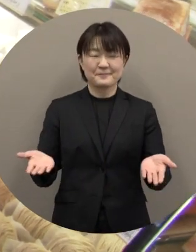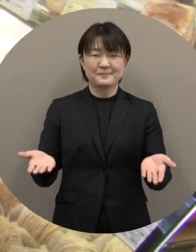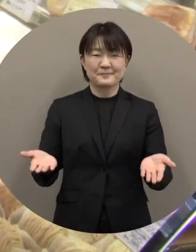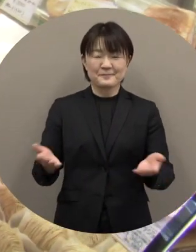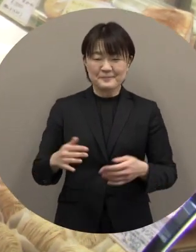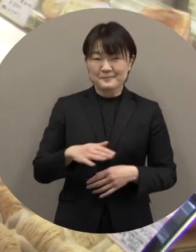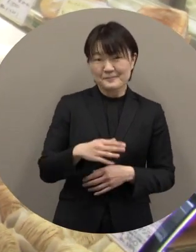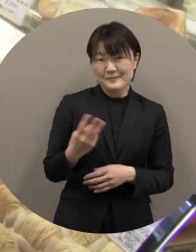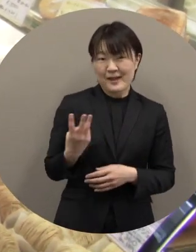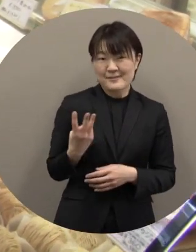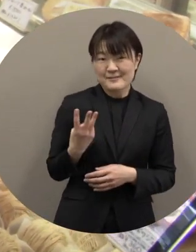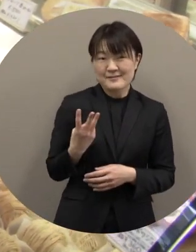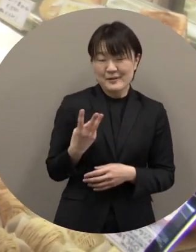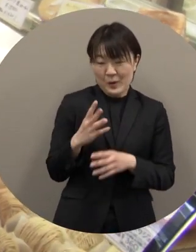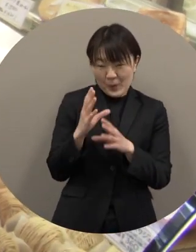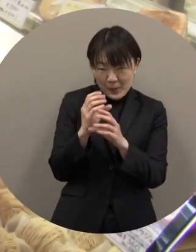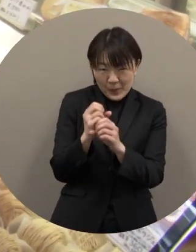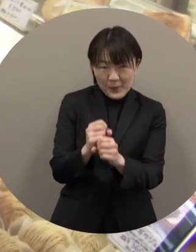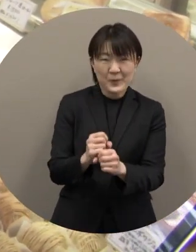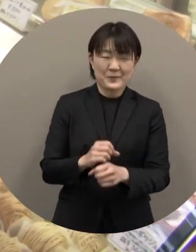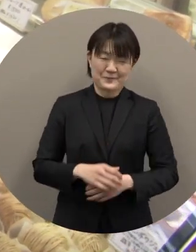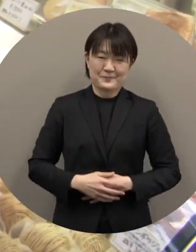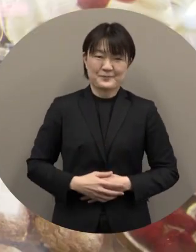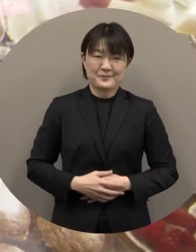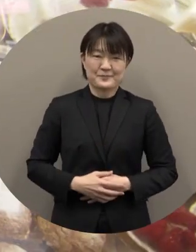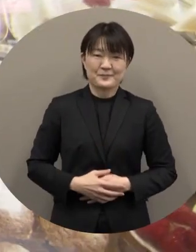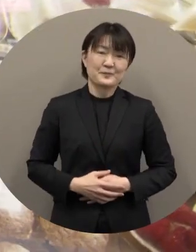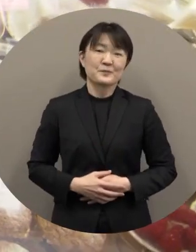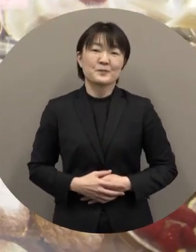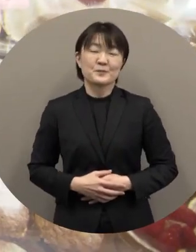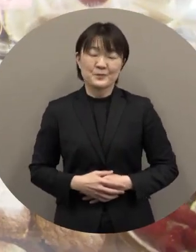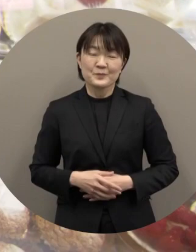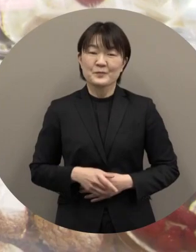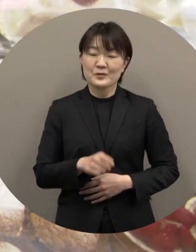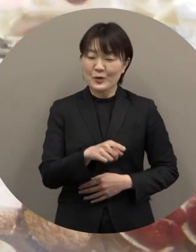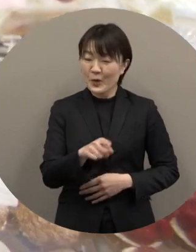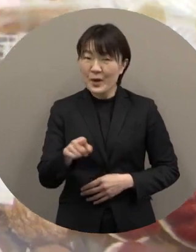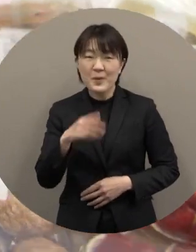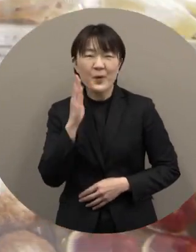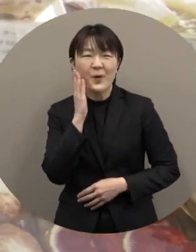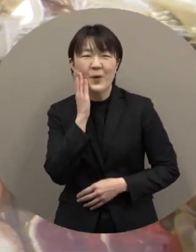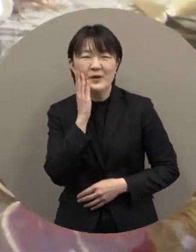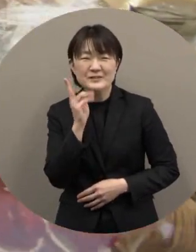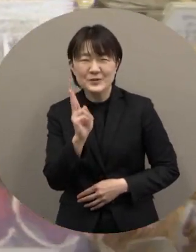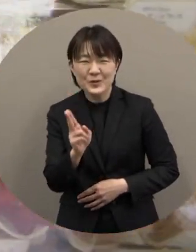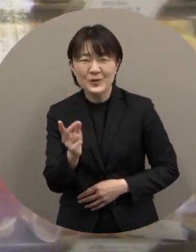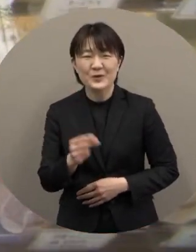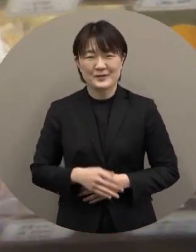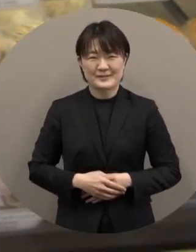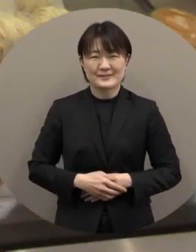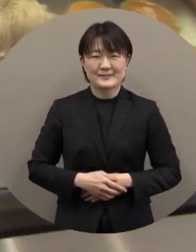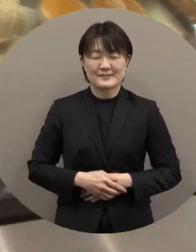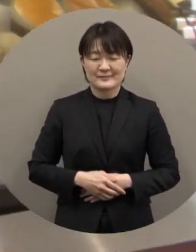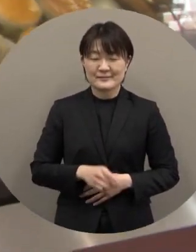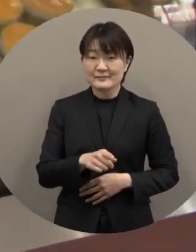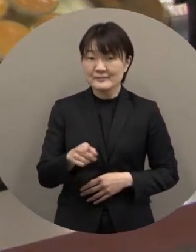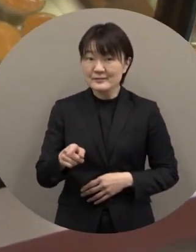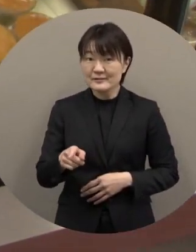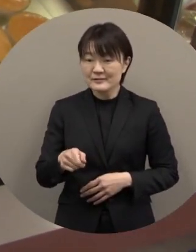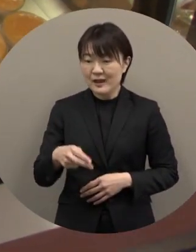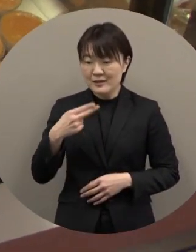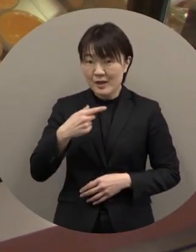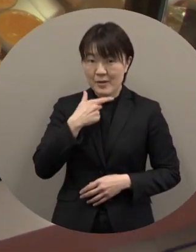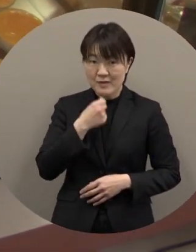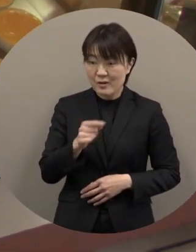に思わず興奮する3人。 ちょっともうどれも美味しそうですけど、 本当に、 ちなみにどれ食べ